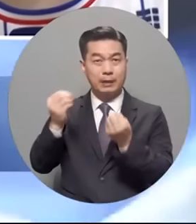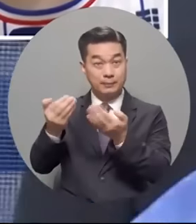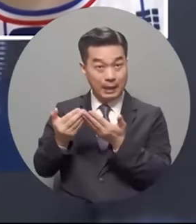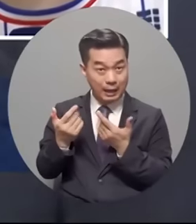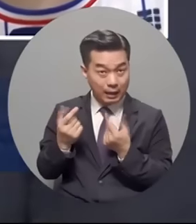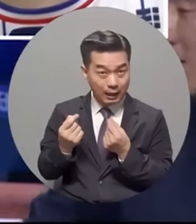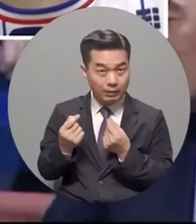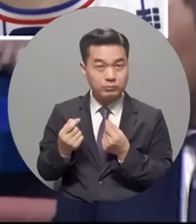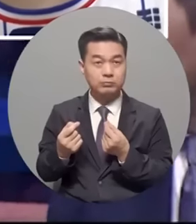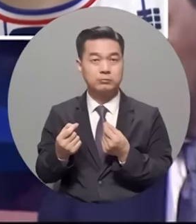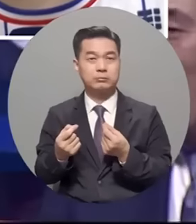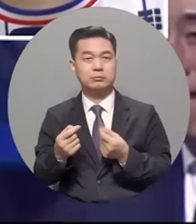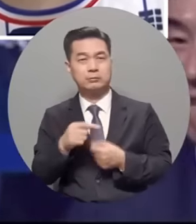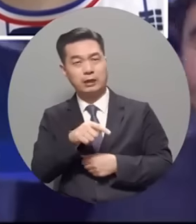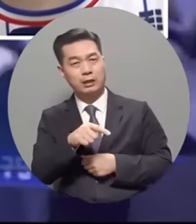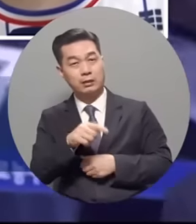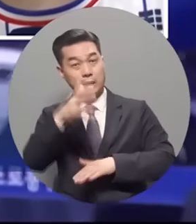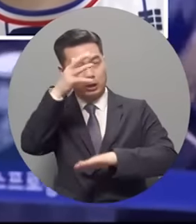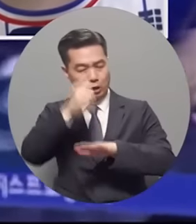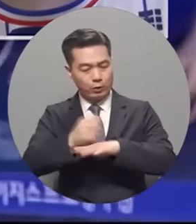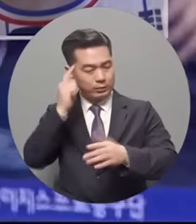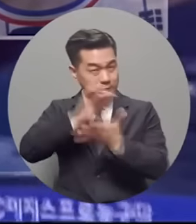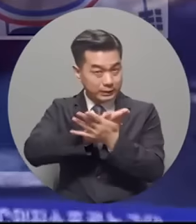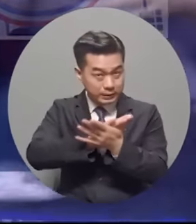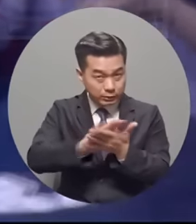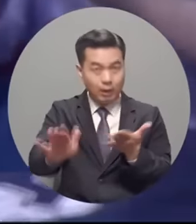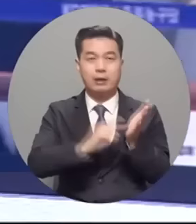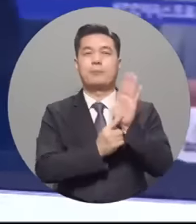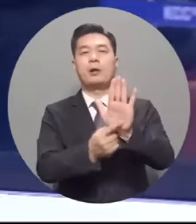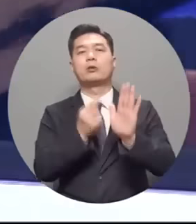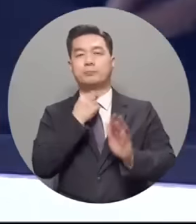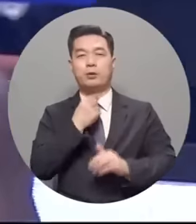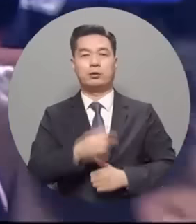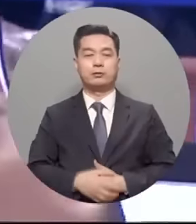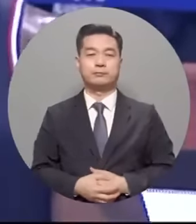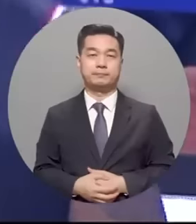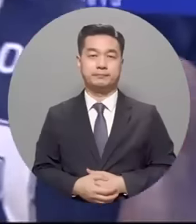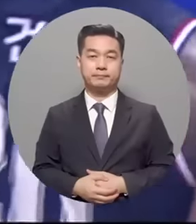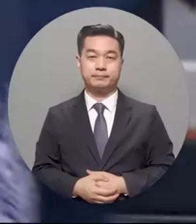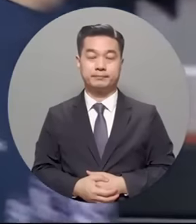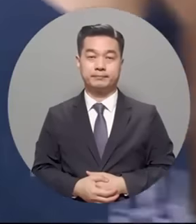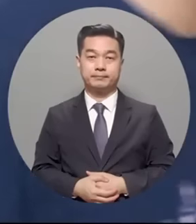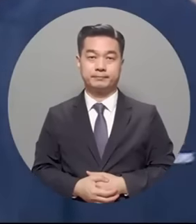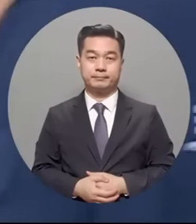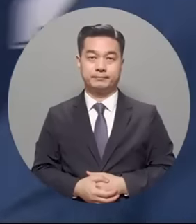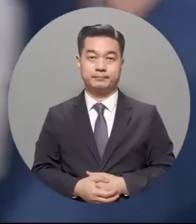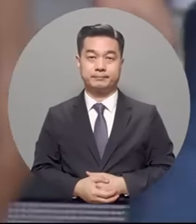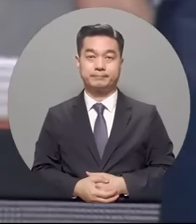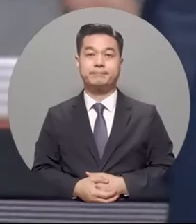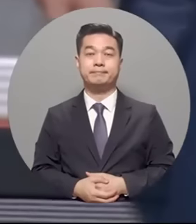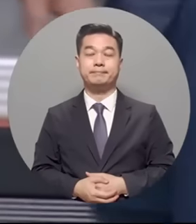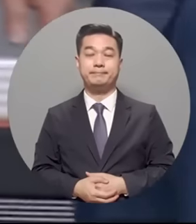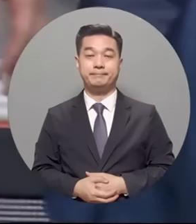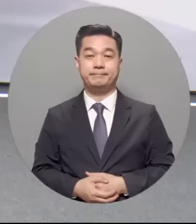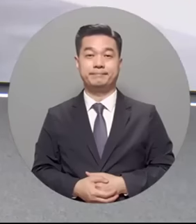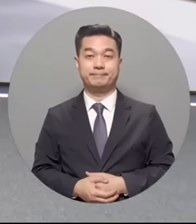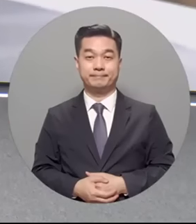그런 걸 좀 결과로 좀 시원하게 좀 풀어주고 싶네요. MBC 뉴스 김수근입니다.